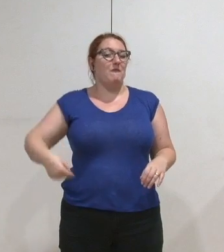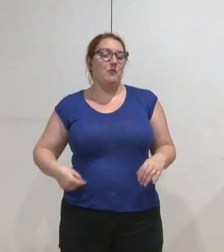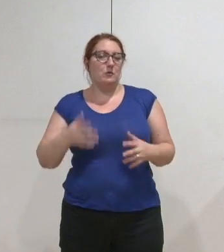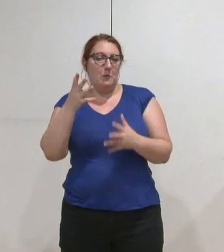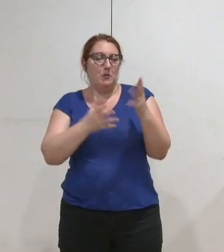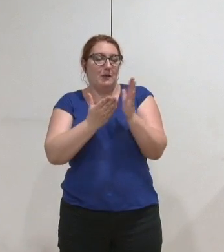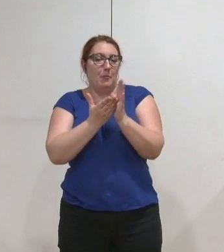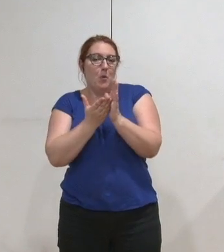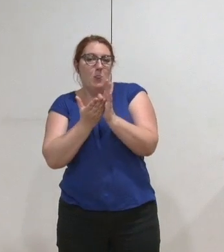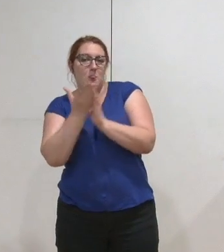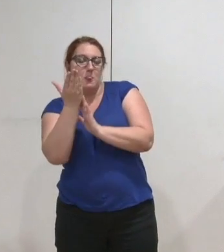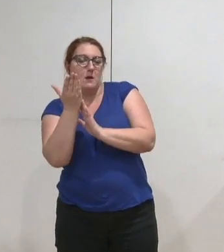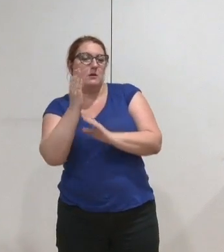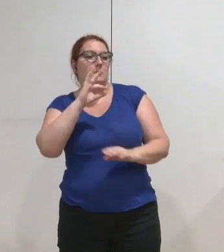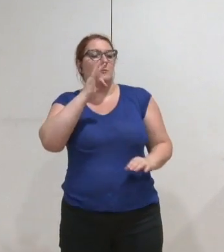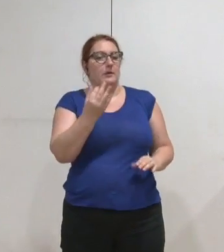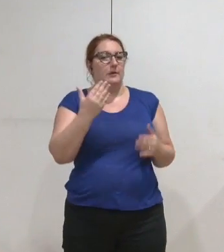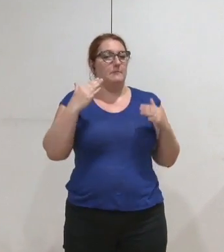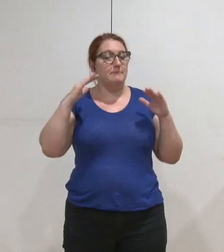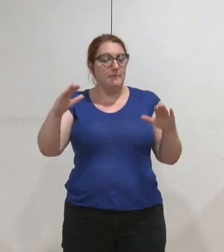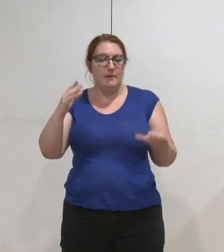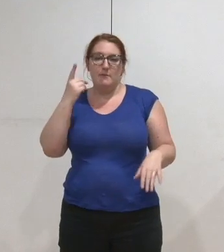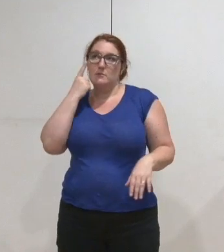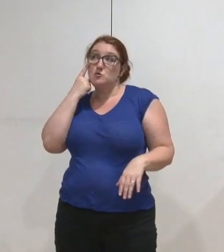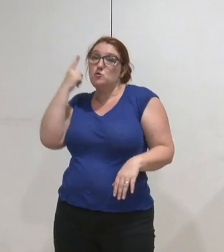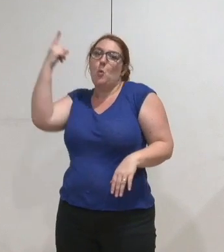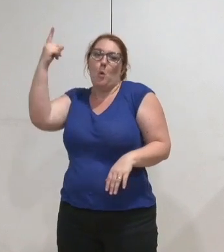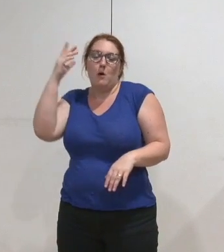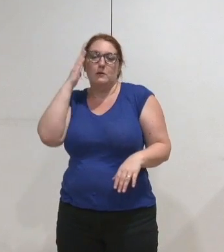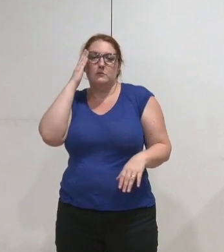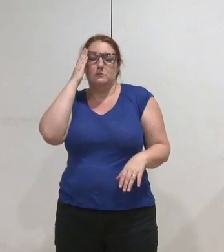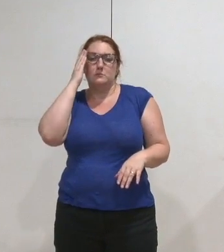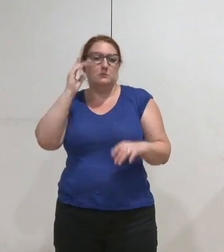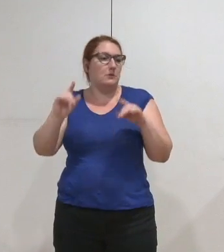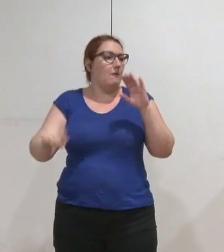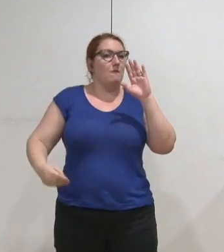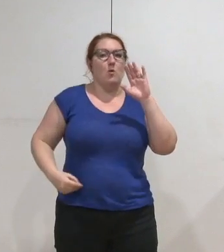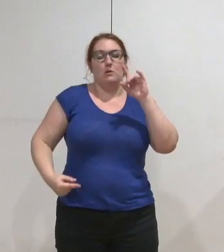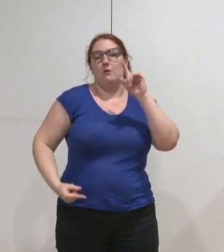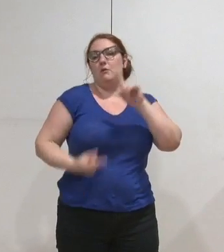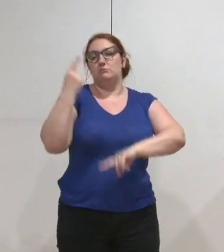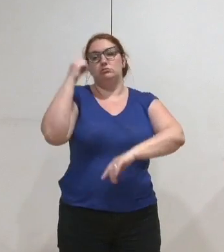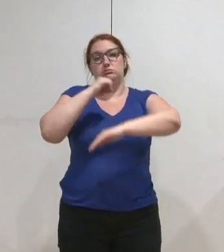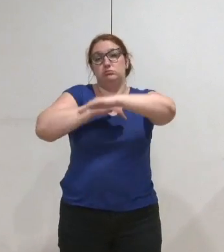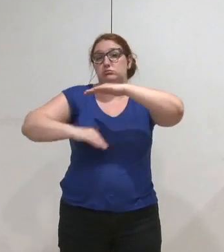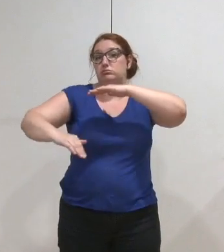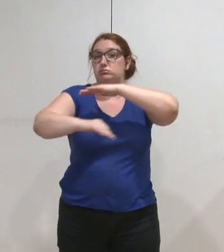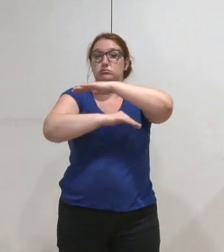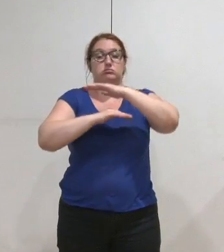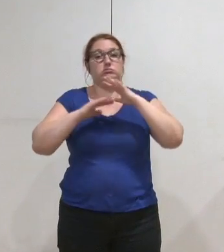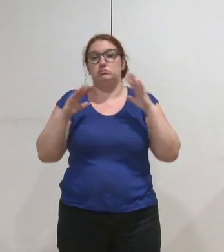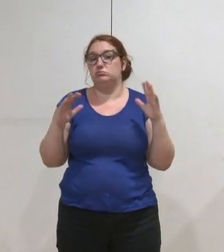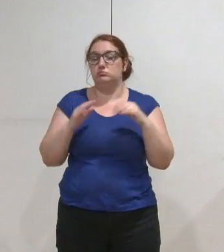dossier en question mais je crois qu'elle est fondamentale pour ceux